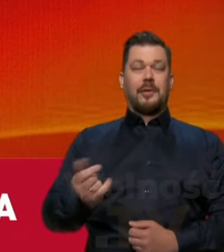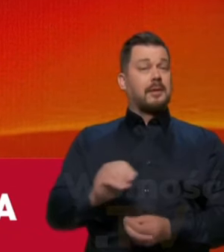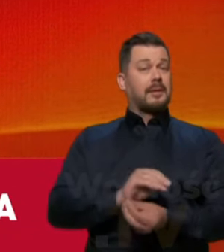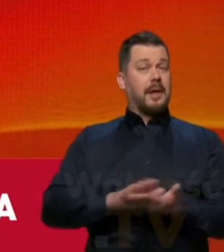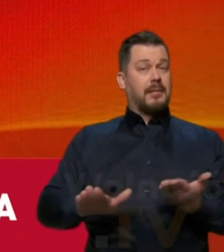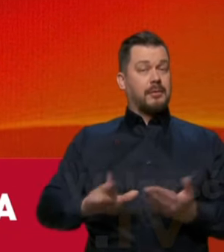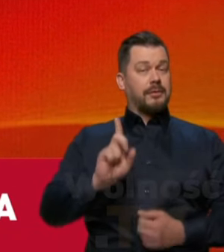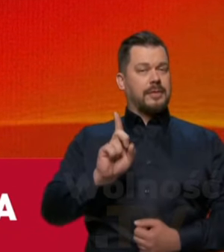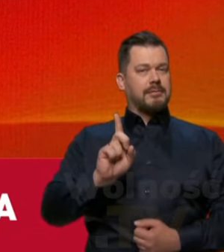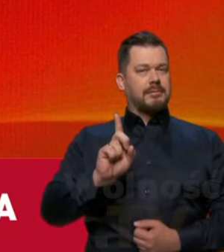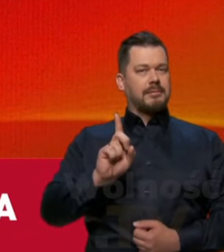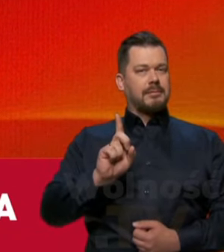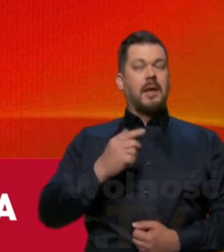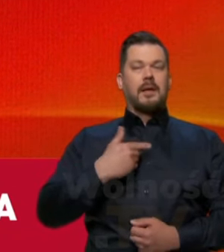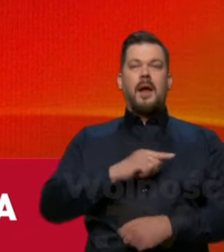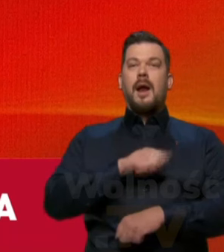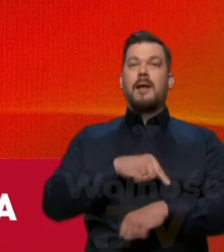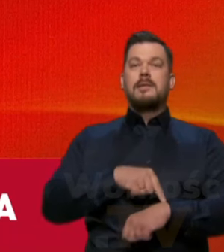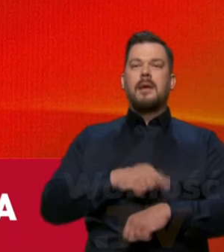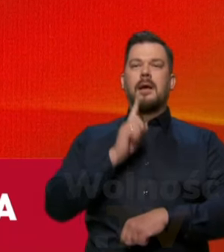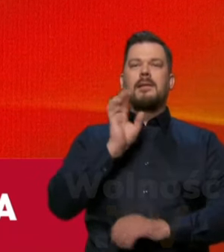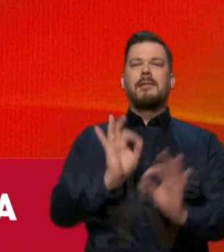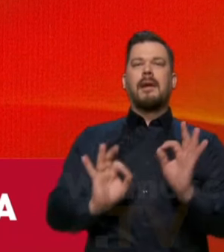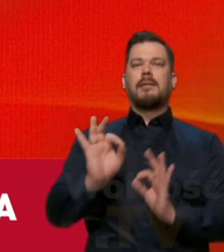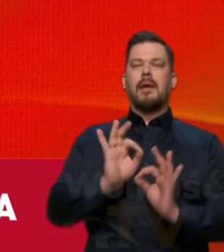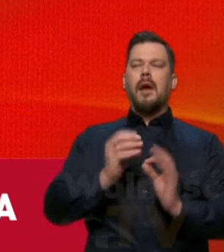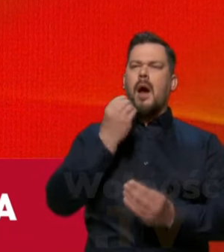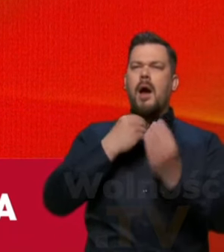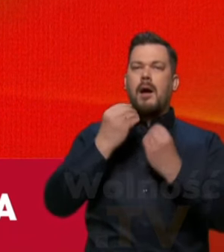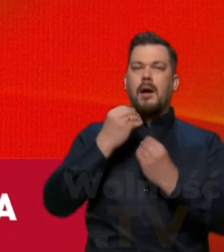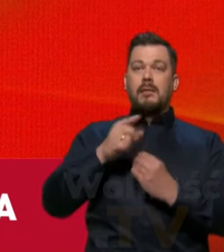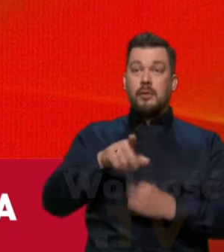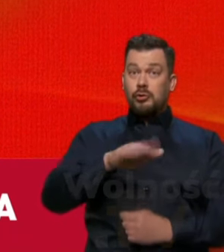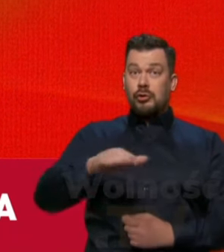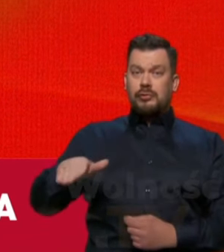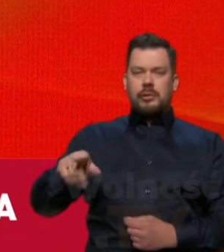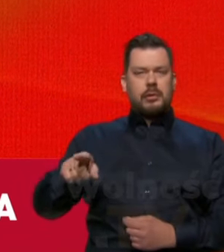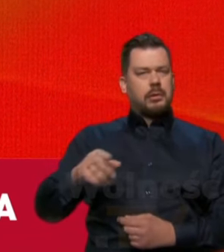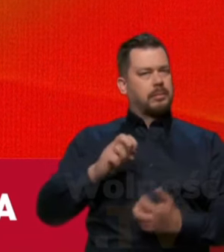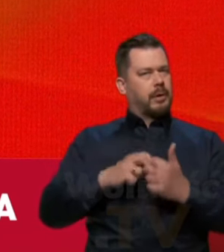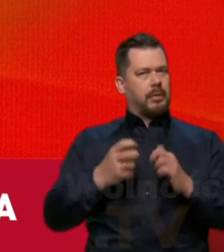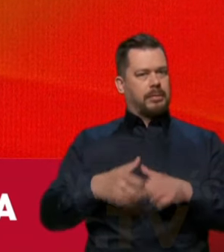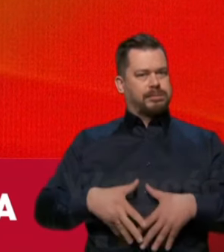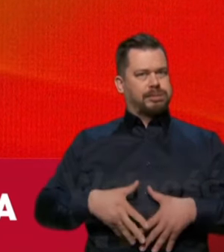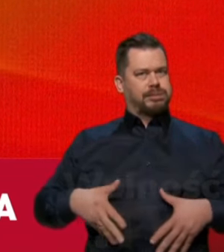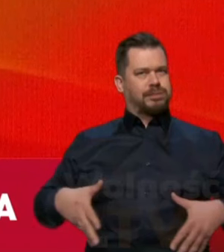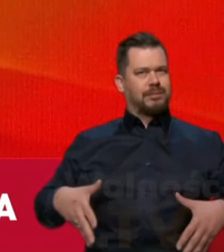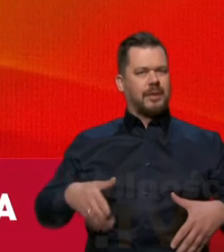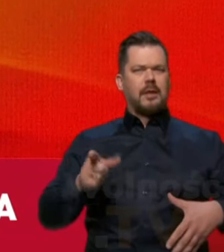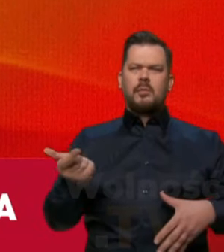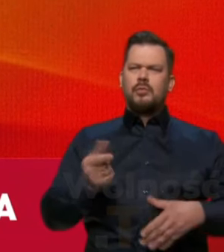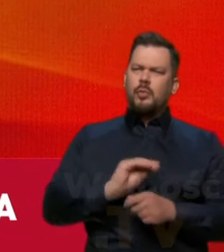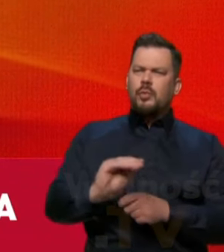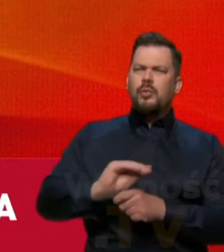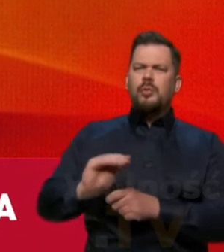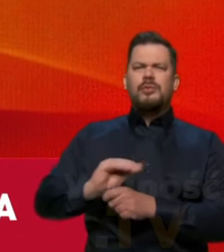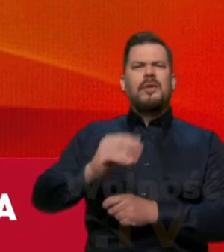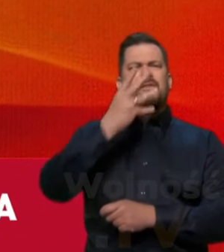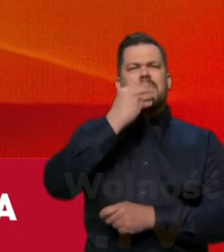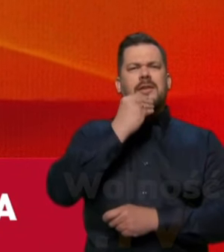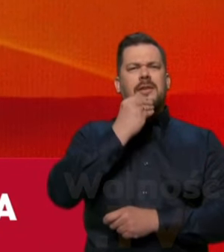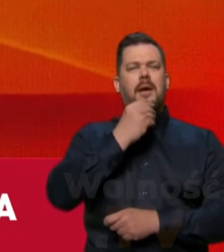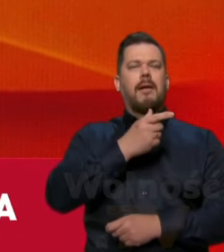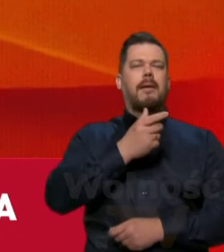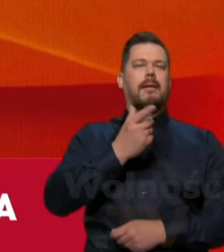darmowe. Wprowadzimy lekcje z dietetyki, dlatego że nasza młodzież walczy z plagą otyłości i potrzebujemy edukacji, która będzie sprostała